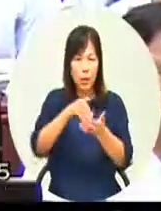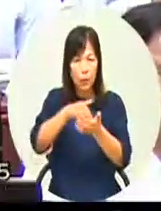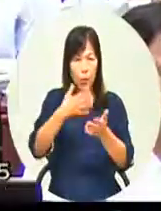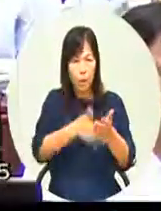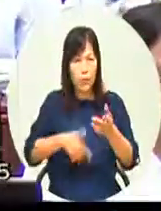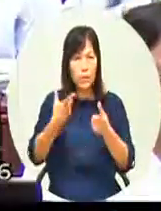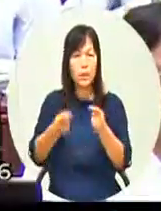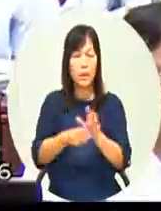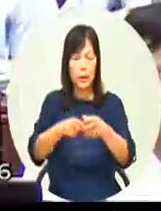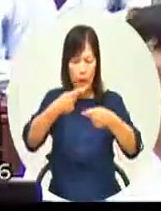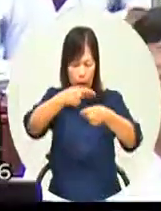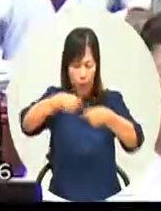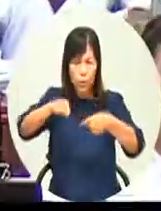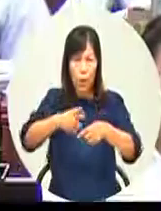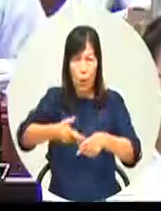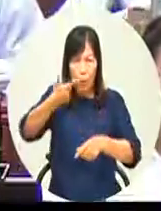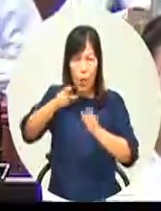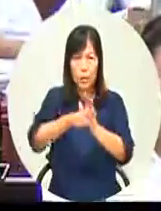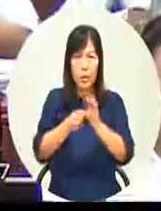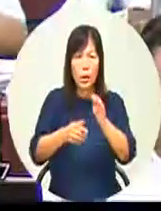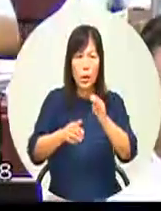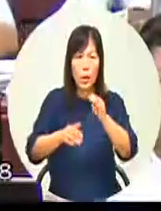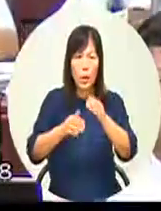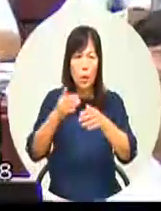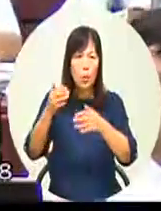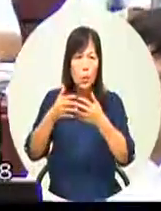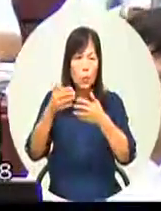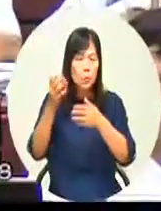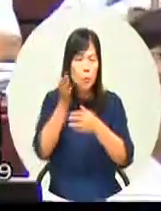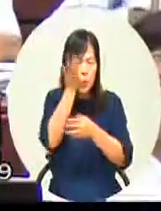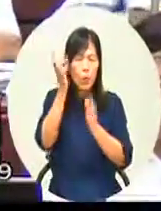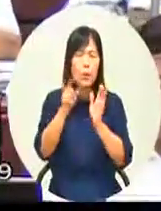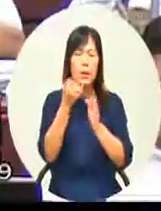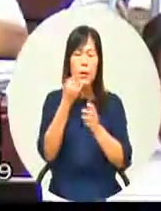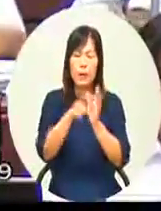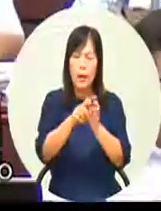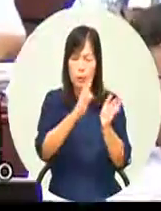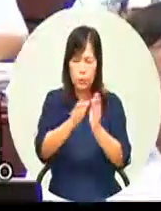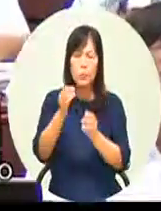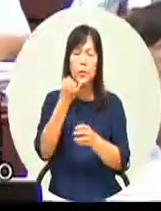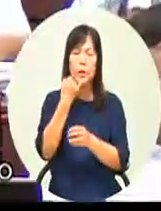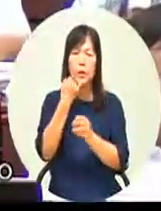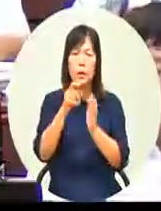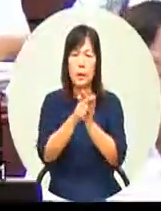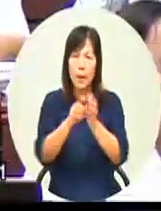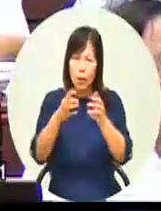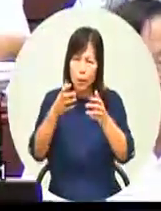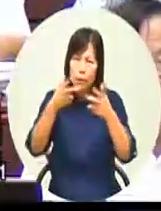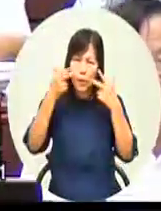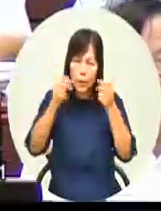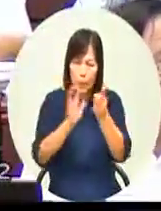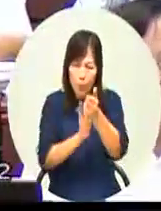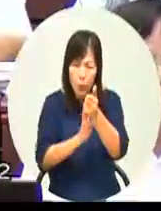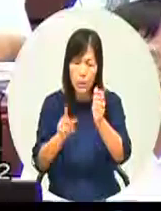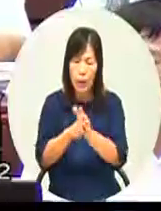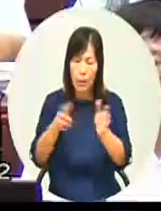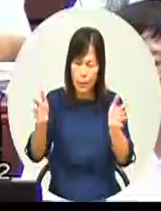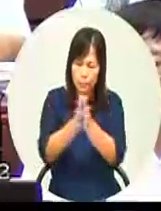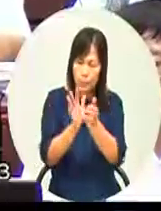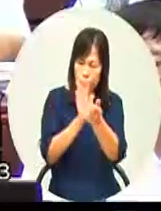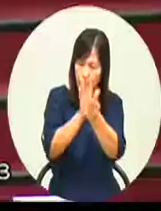横公路能够赶快的通车，那我们也做好准备，我们会跟原民会做一些讨论，怎么样促进桃园区的观